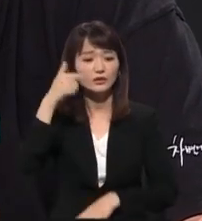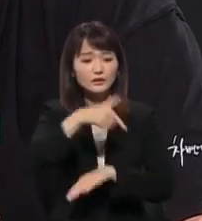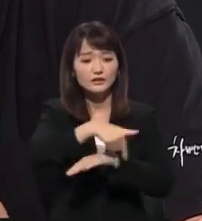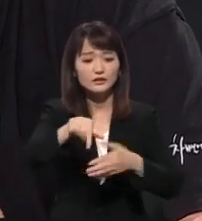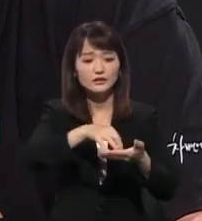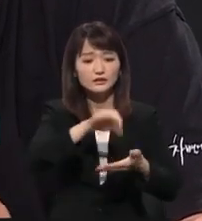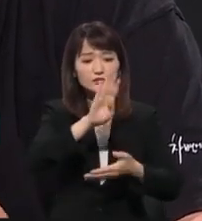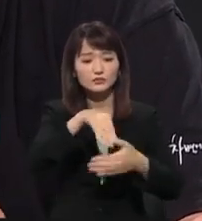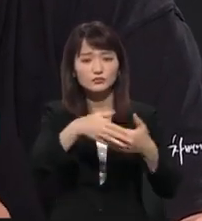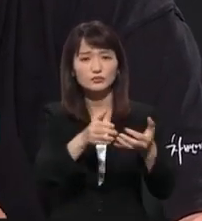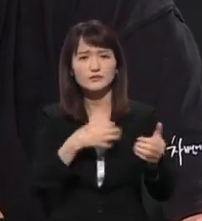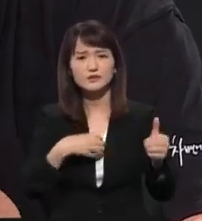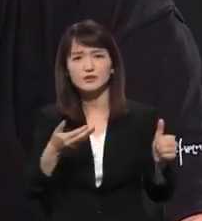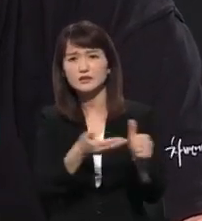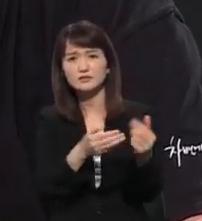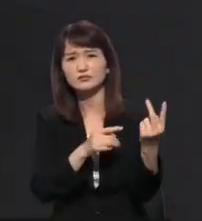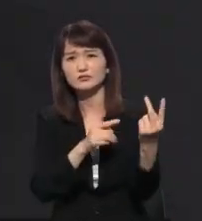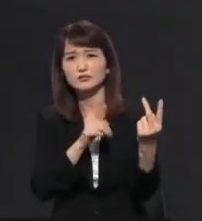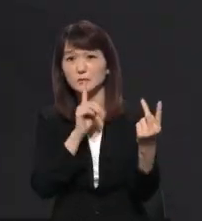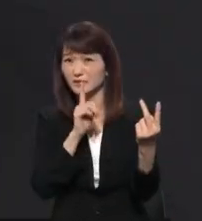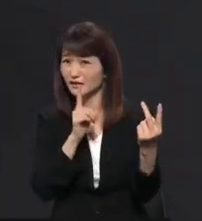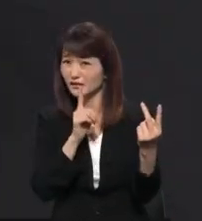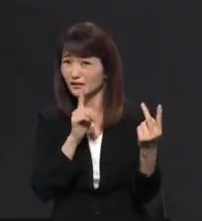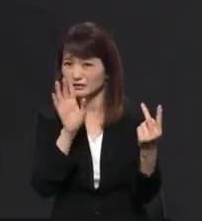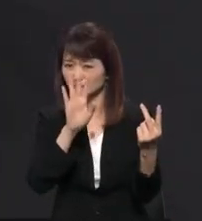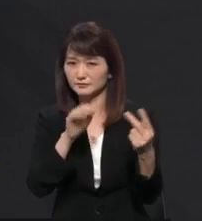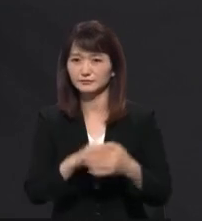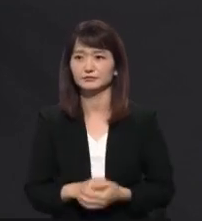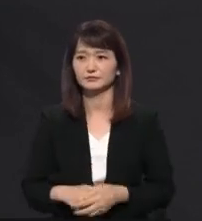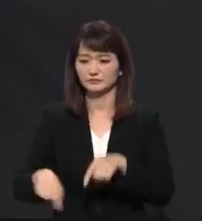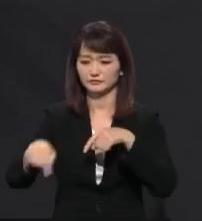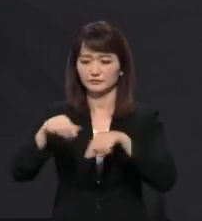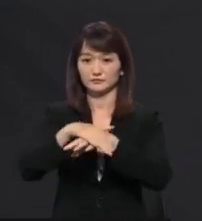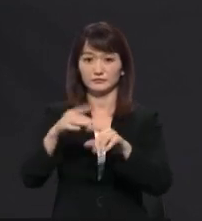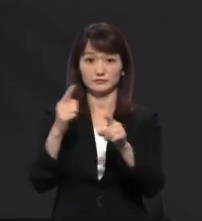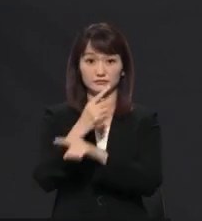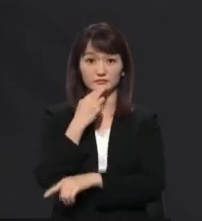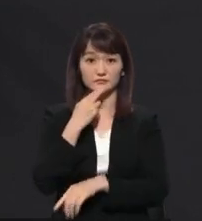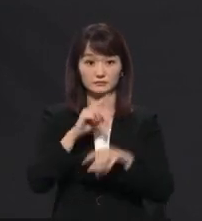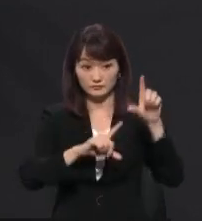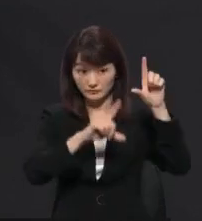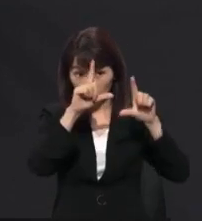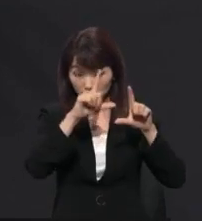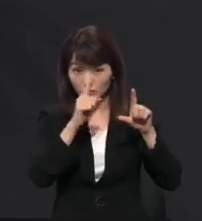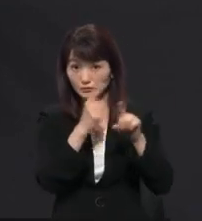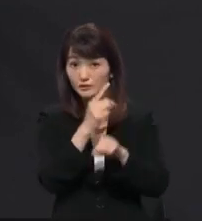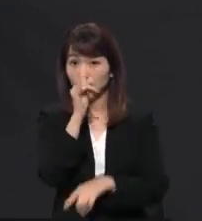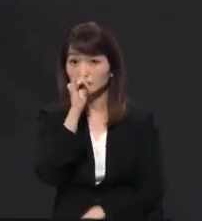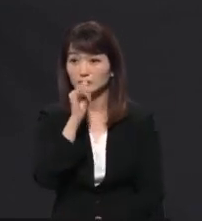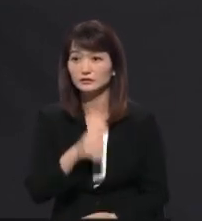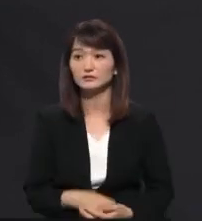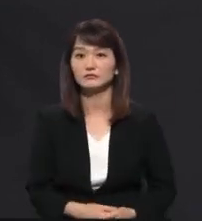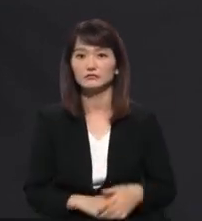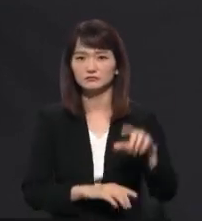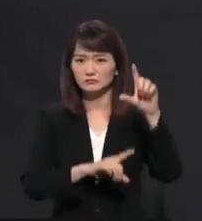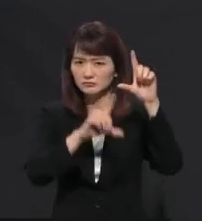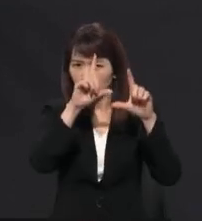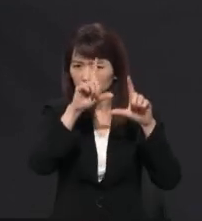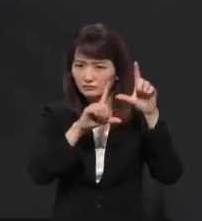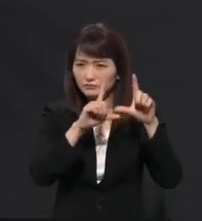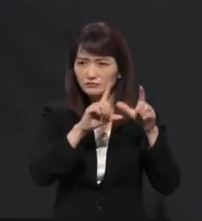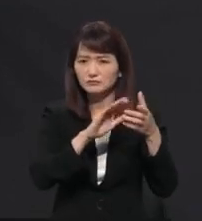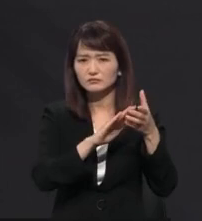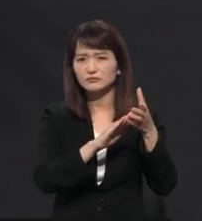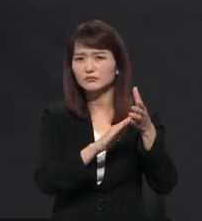기획재정부만 괴롭히냐라는 말을 하셨겠습니까 그러면 정책적 변화는 없었다고 해도 태도의 변화는 있었습니까 대들 변화는